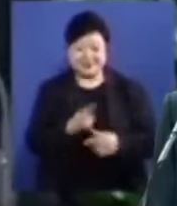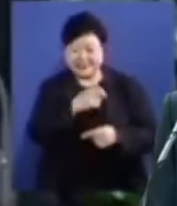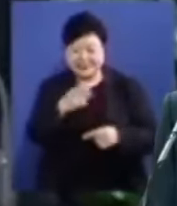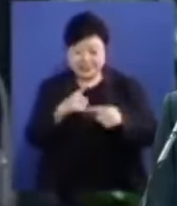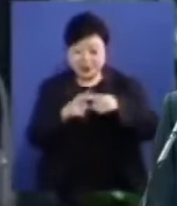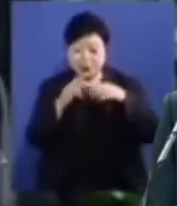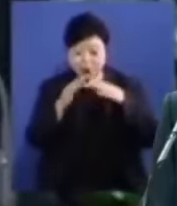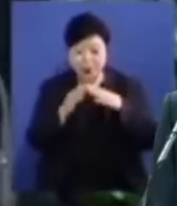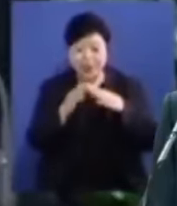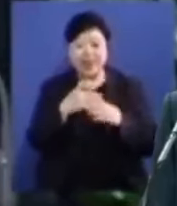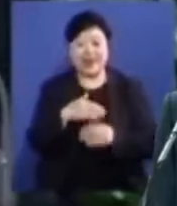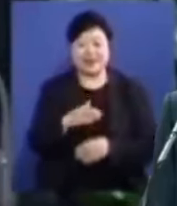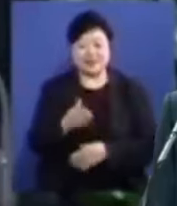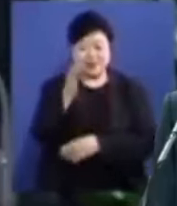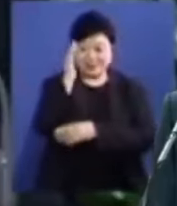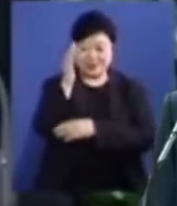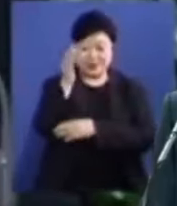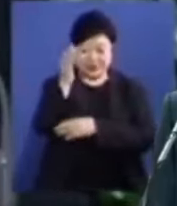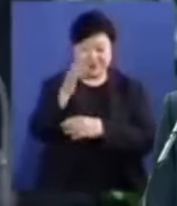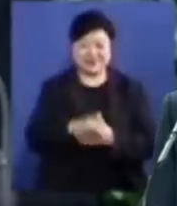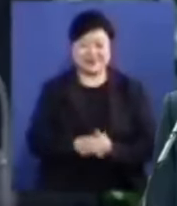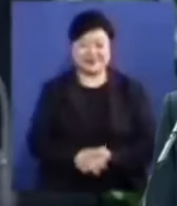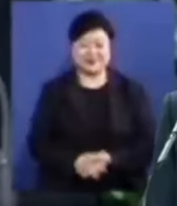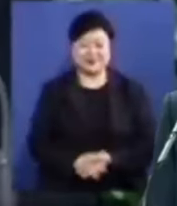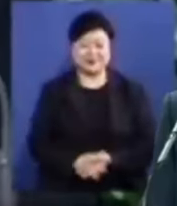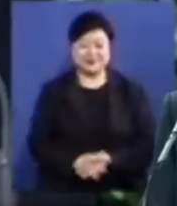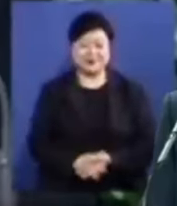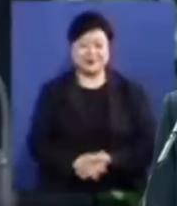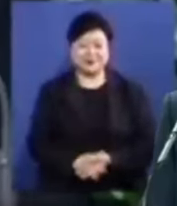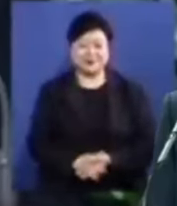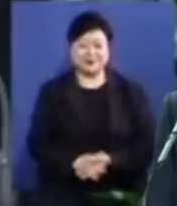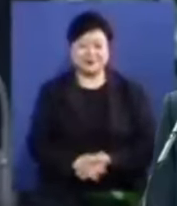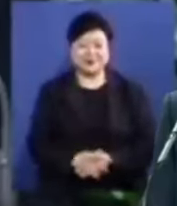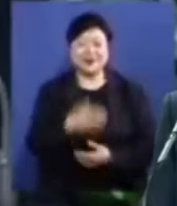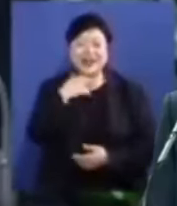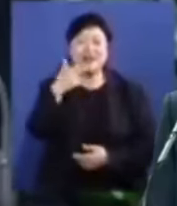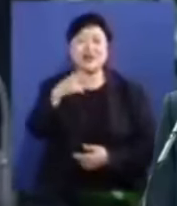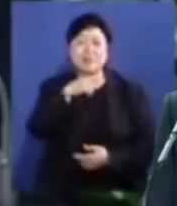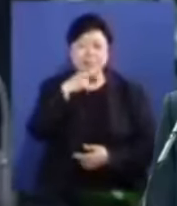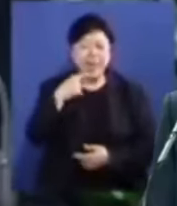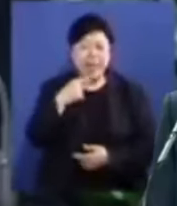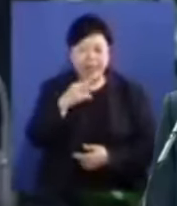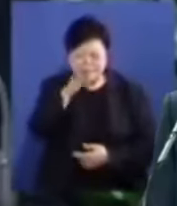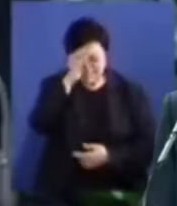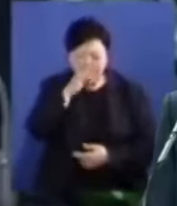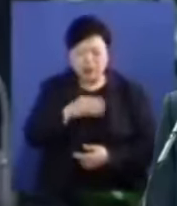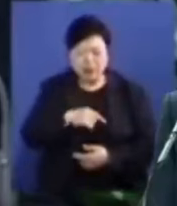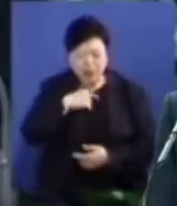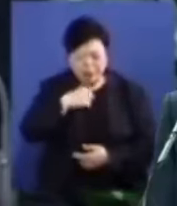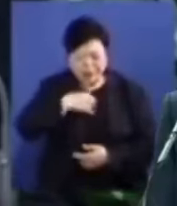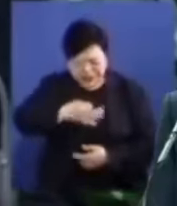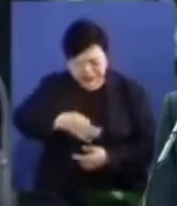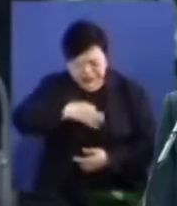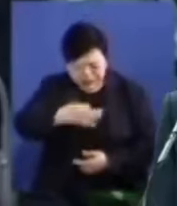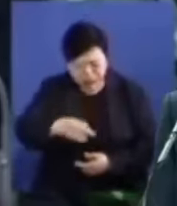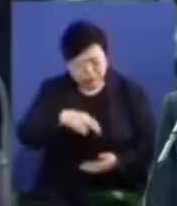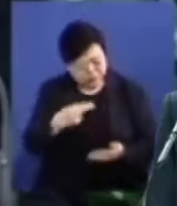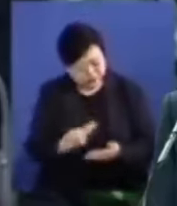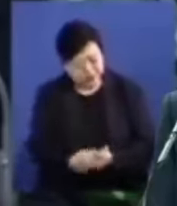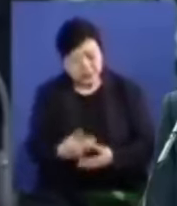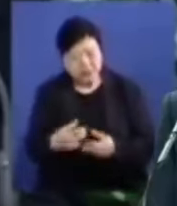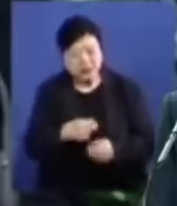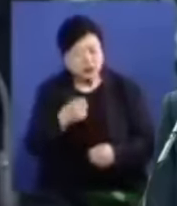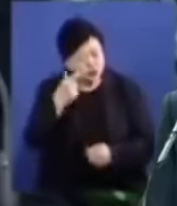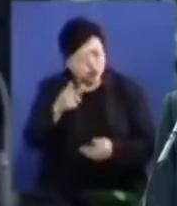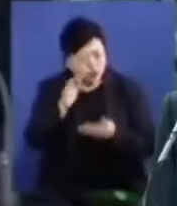가서 설교를 하면서 제가 7살에 폐병 걸려서 피를 토하고 쓰러져 의사가